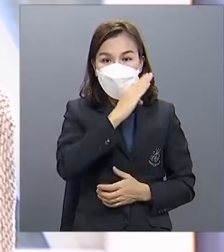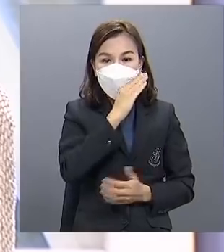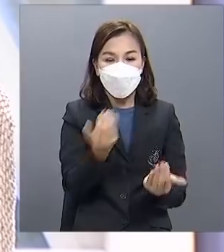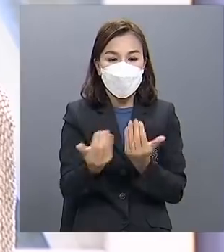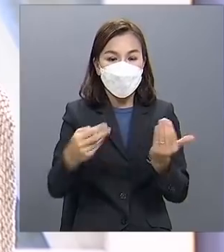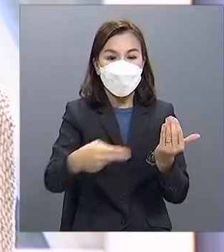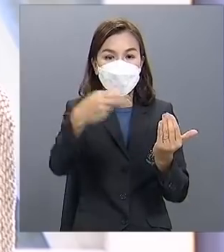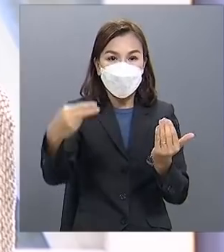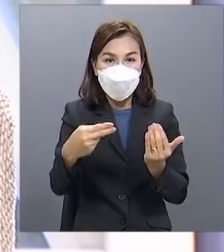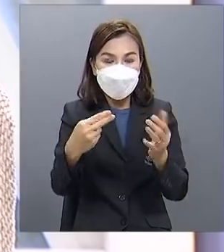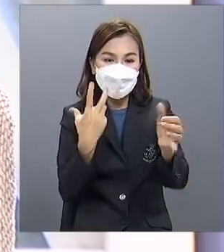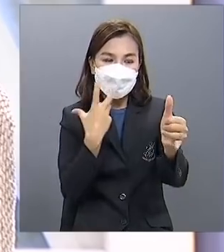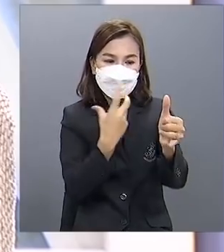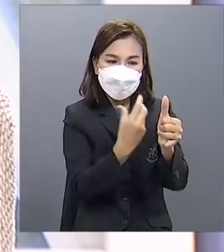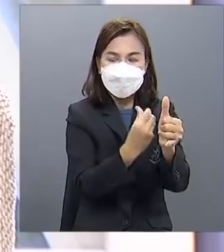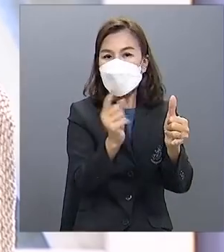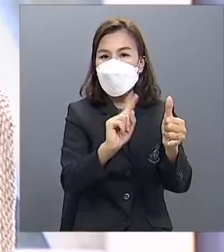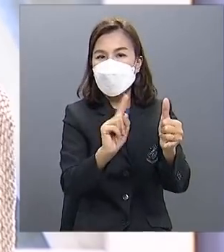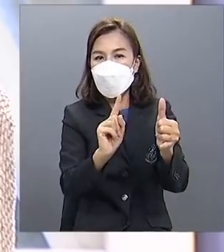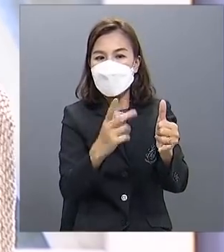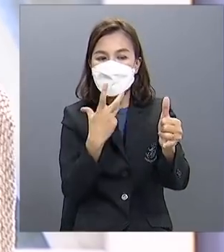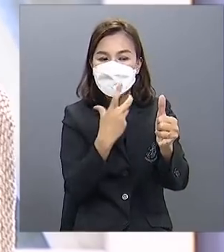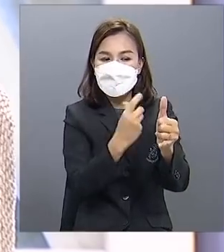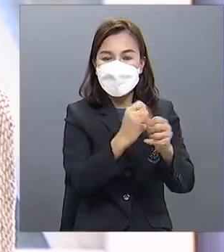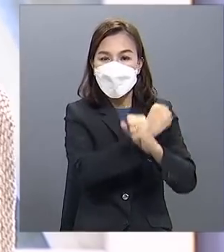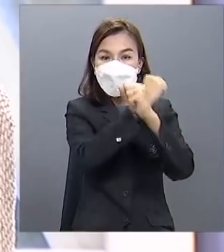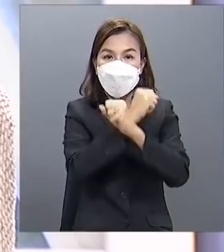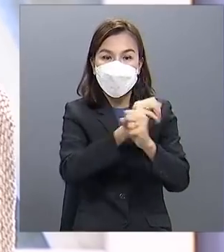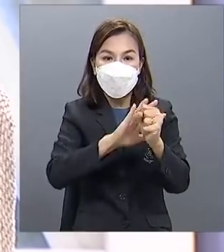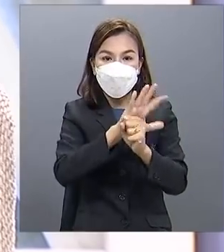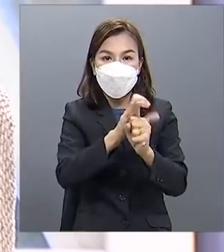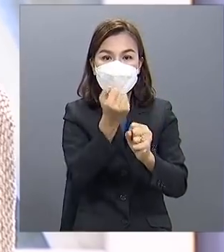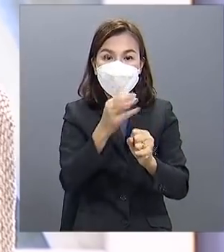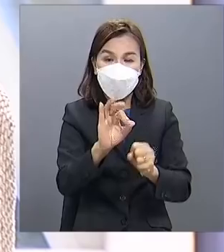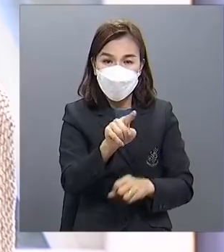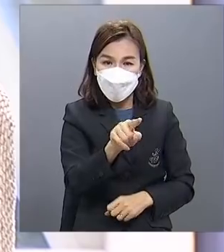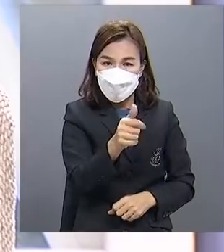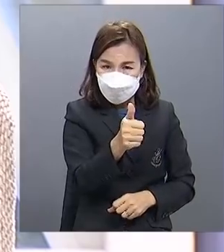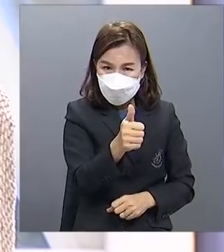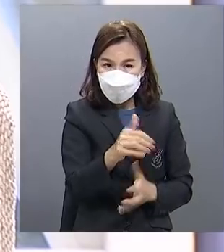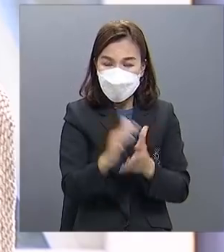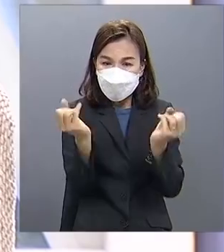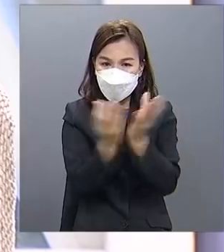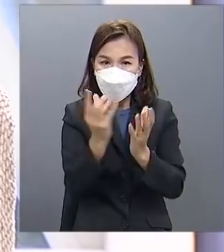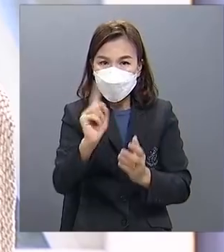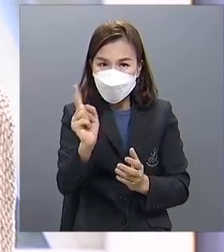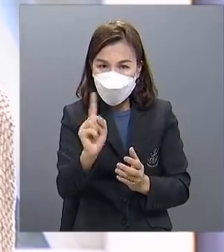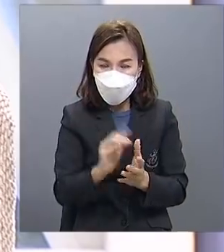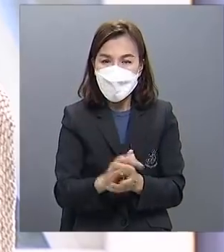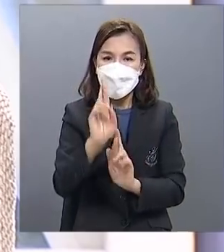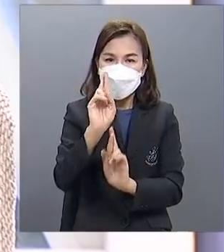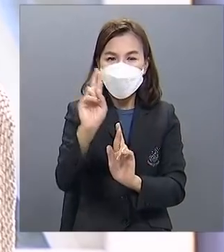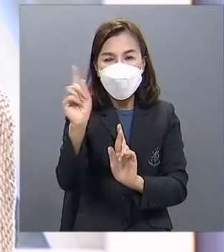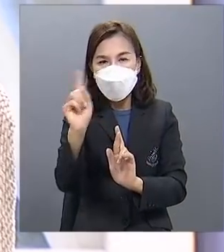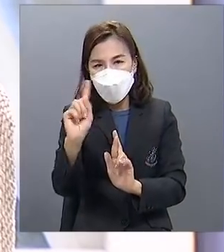ใช่หาฉีดวัคซีนป้องกันโค v19มีความจำเป็นแค่ไหนผลข้างเคียงจะเป็นอย่างไรข้อควรระวังเป็นอย่างไรนะ